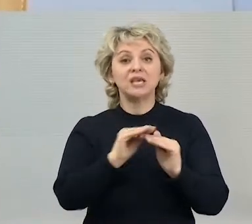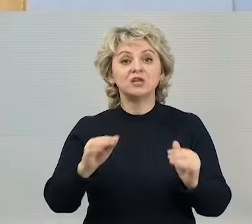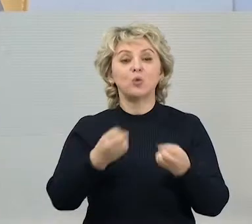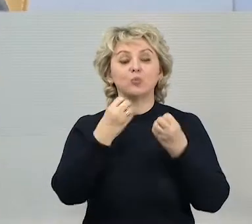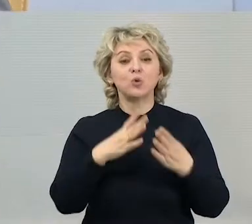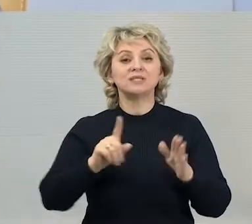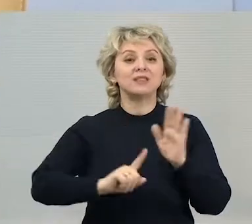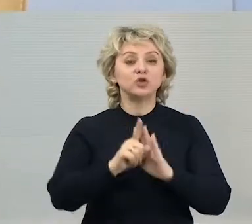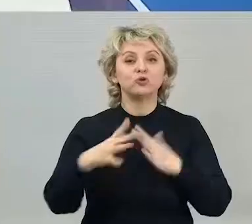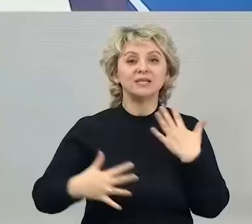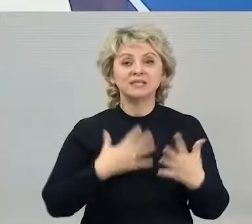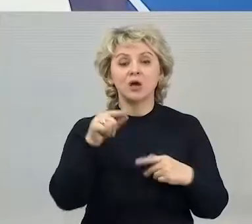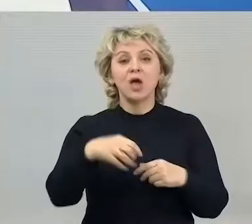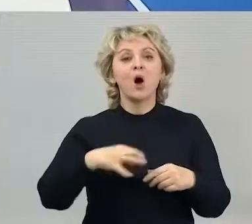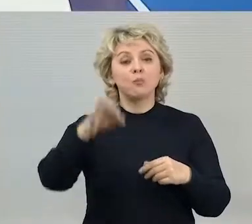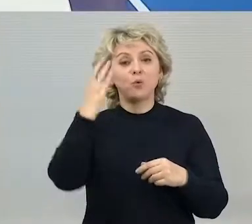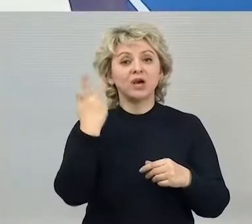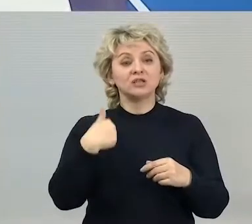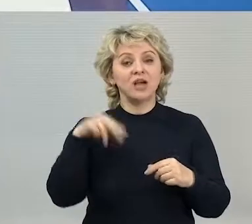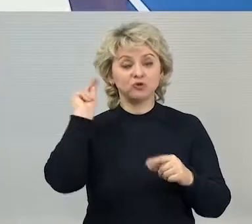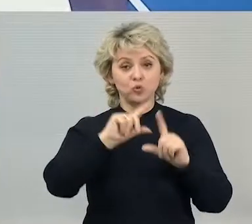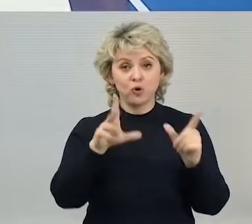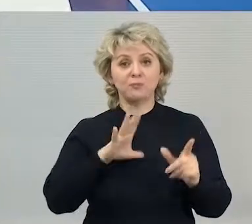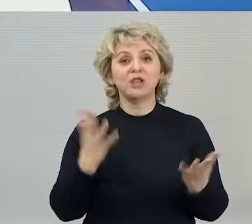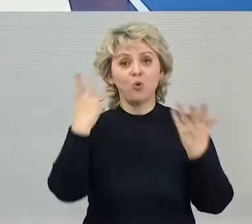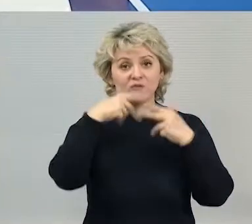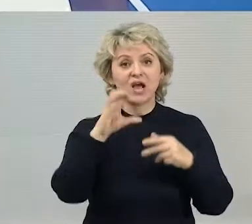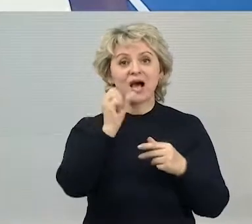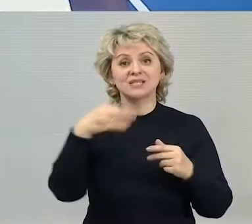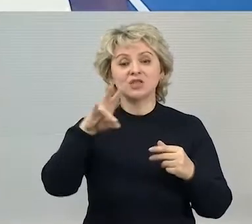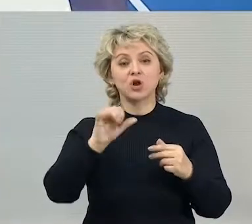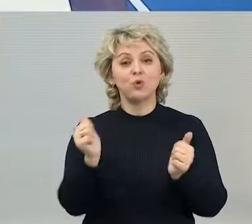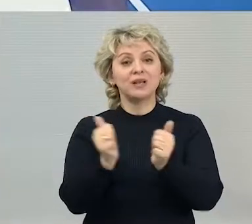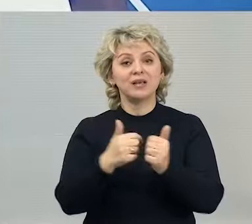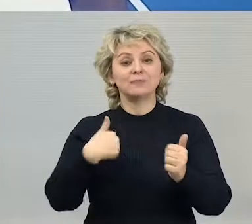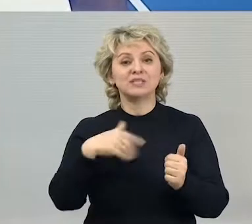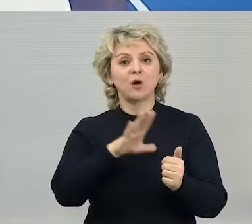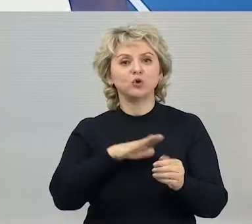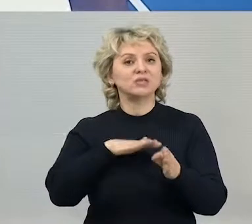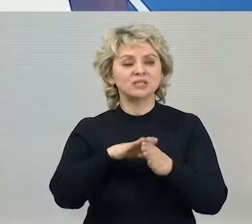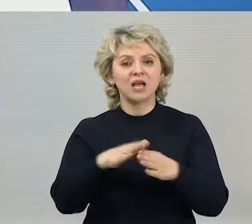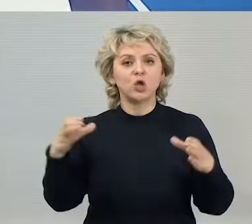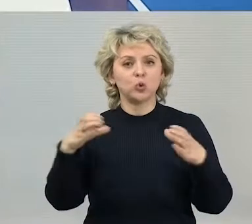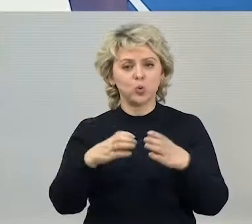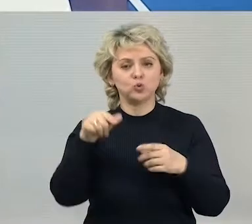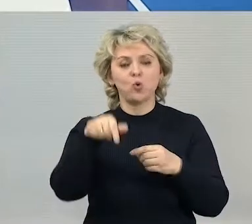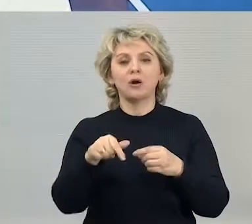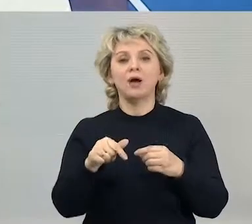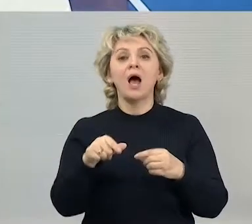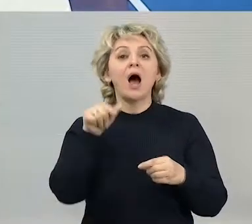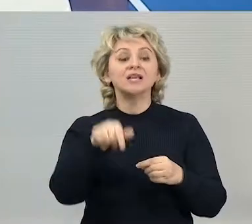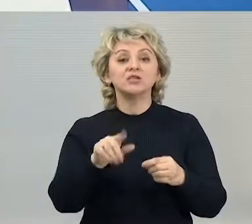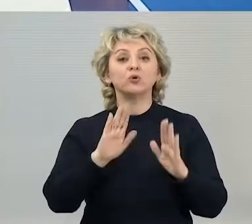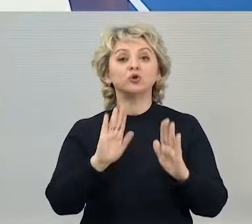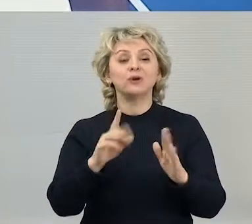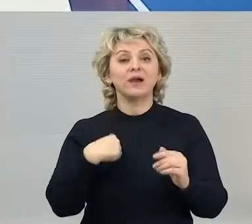просто заводятся. Я хорошо помню, когда я в школе был, увлекся астрономией, рядом со мной был еще целый астрономический кружок. А из него